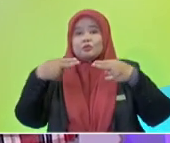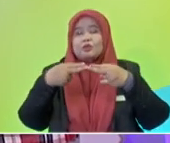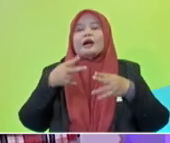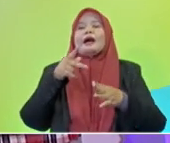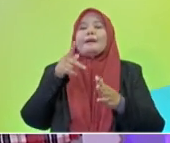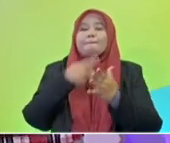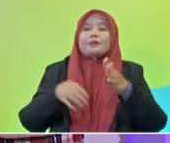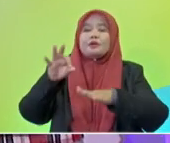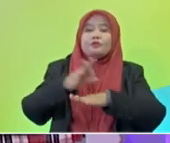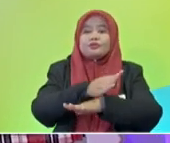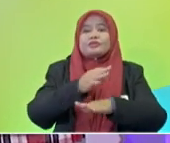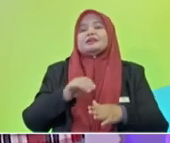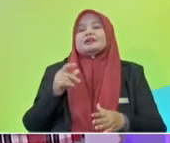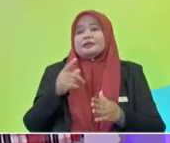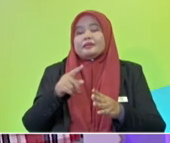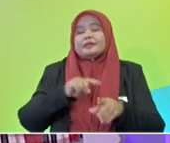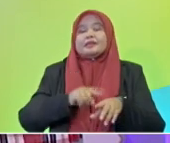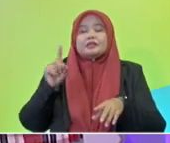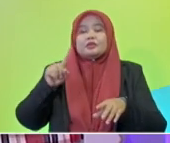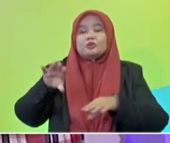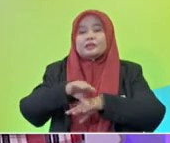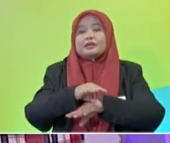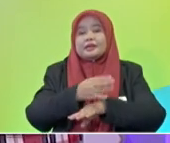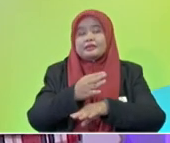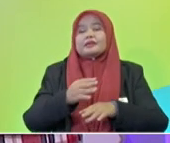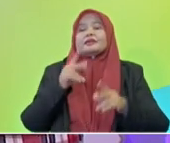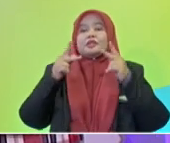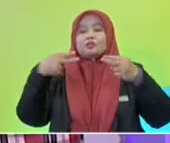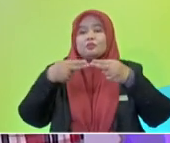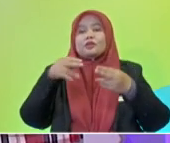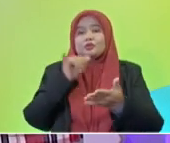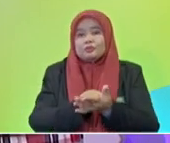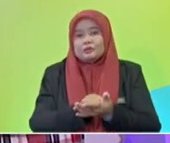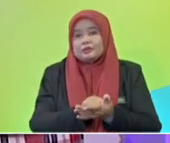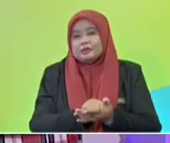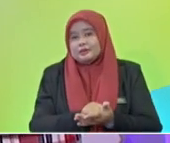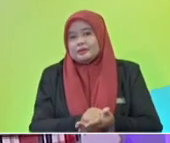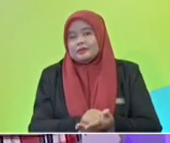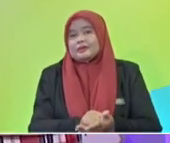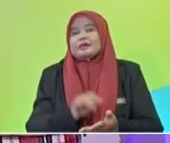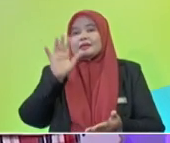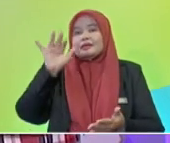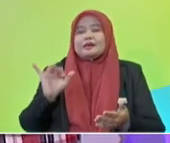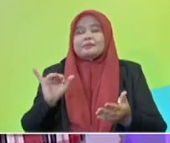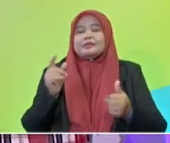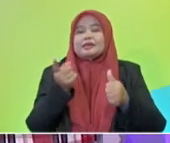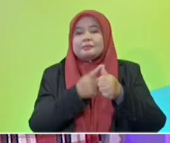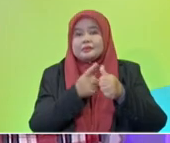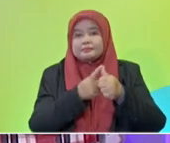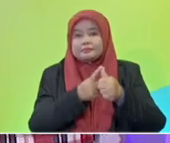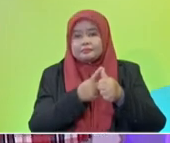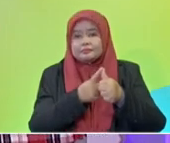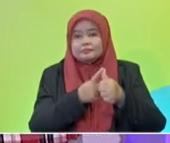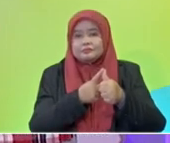fungsinya di mana kita akan gunakan kata hubung tersebut ha marilah kita lihat fungsi kata hubung yang pertama